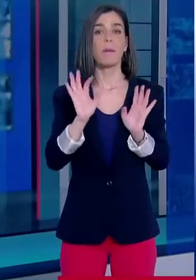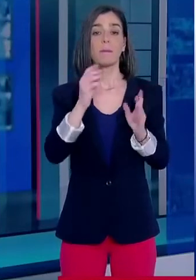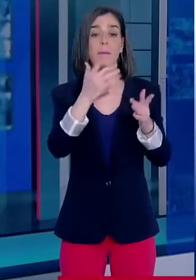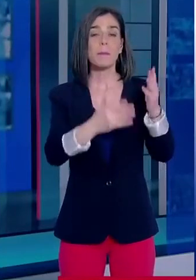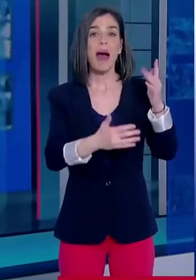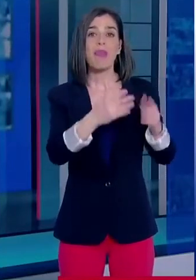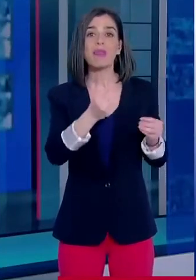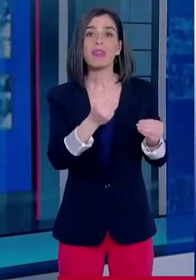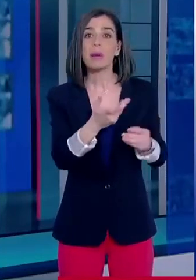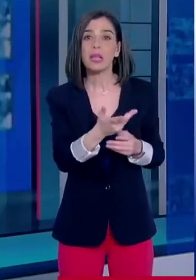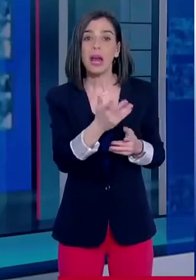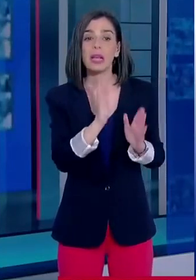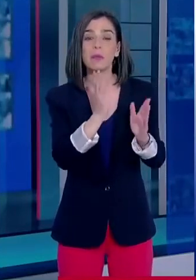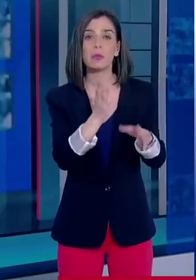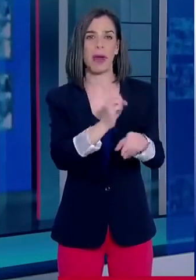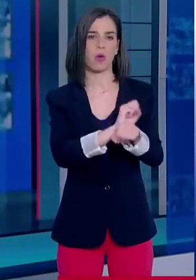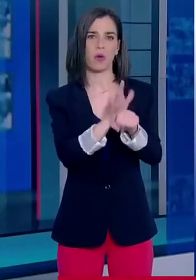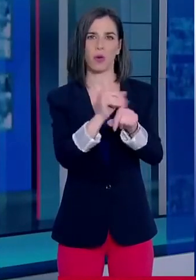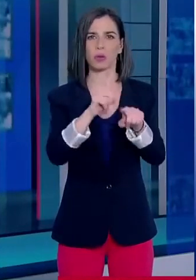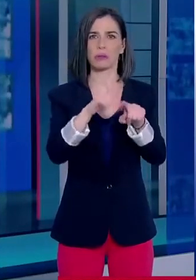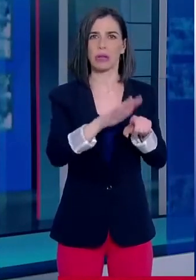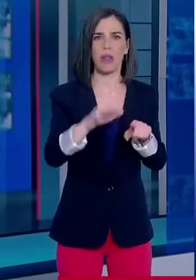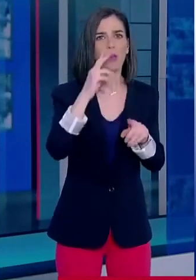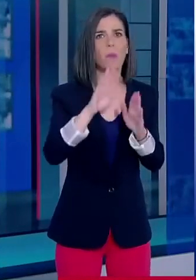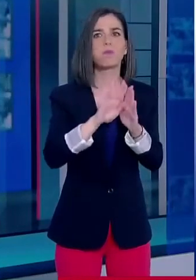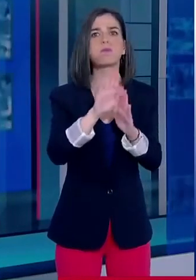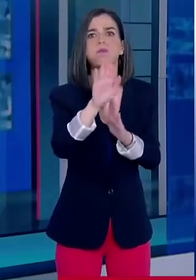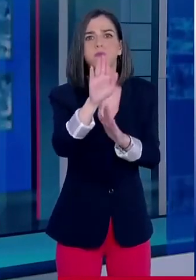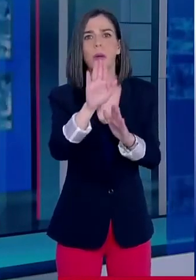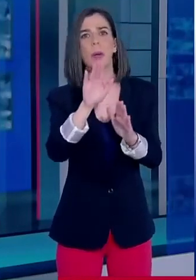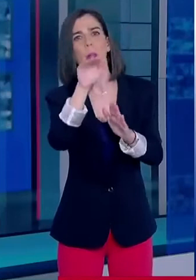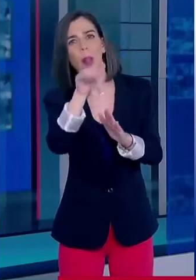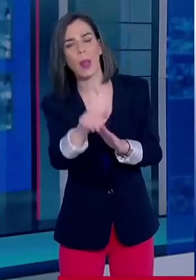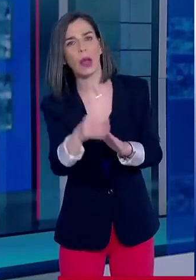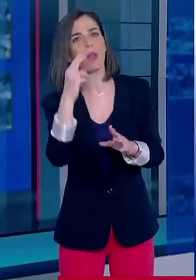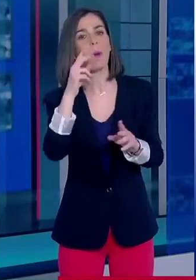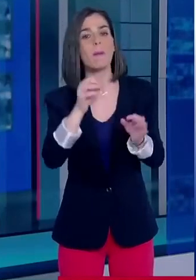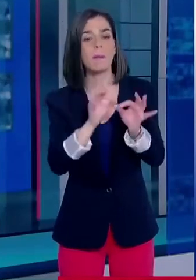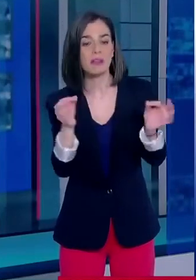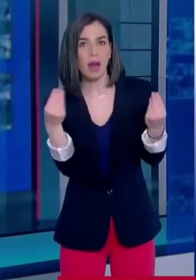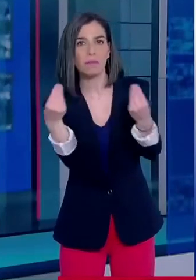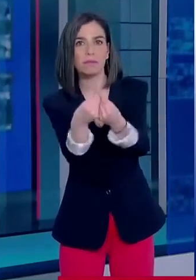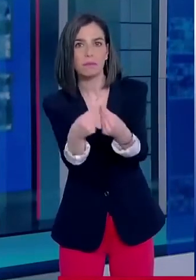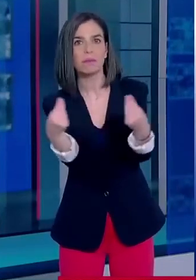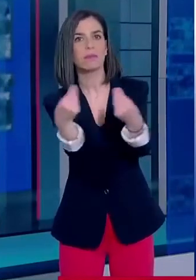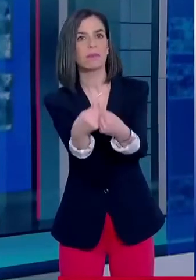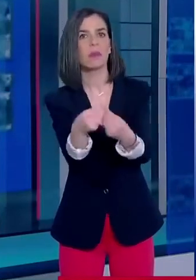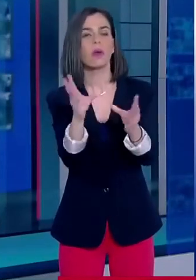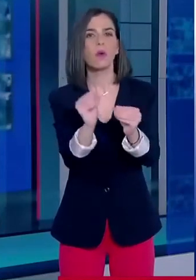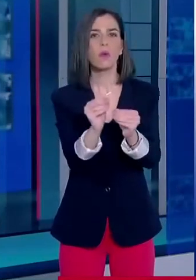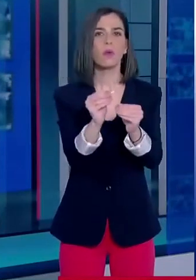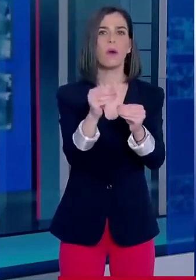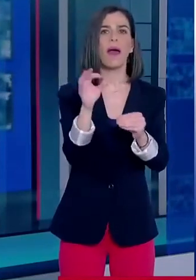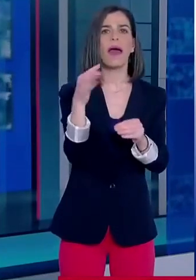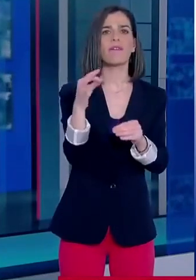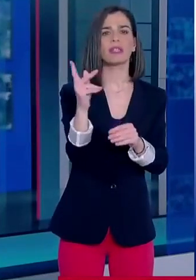μαθηματικών εργαλείων και της παρακολούθησης πορείας επιδημίας στη χώρα μας να υλοποιούμε κάποια μέτρα τα οποία θα είναι μέτρα τα οποία θα αφορούν τις λιγότερο